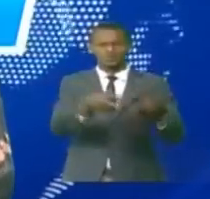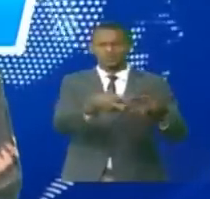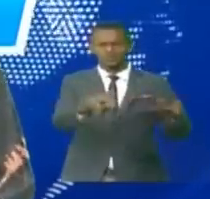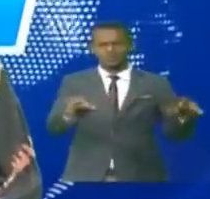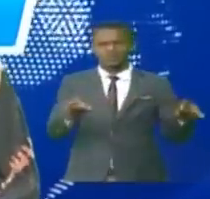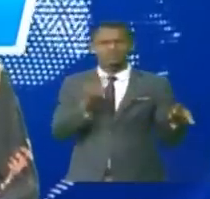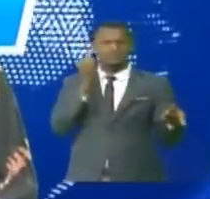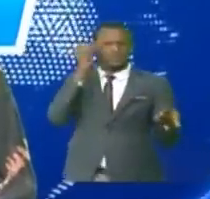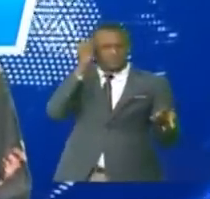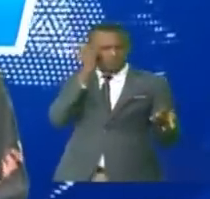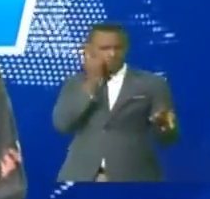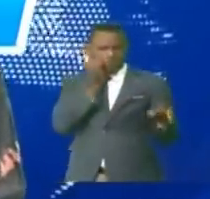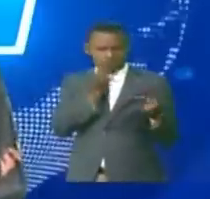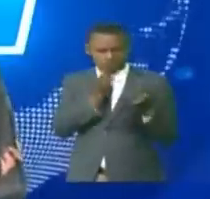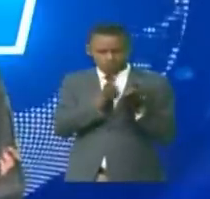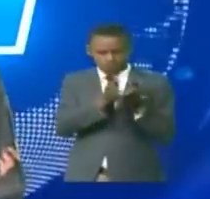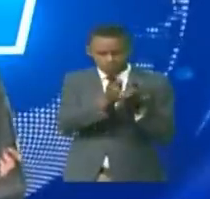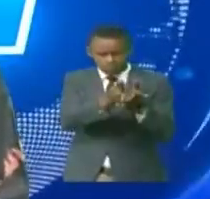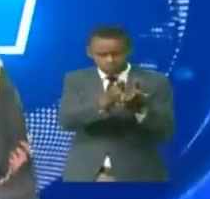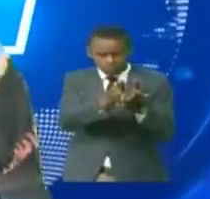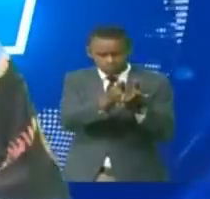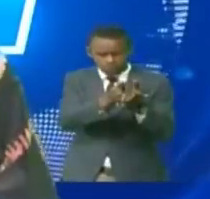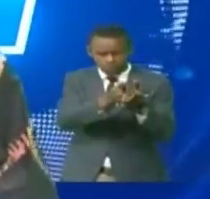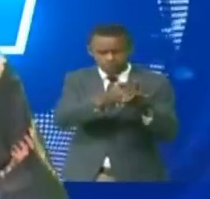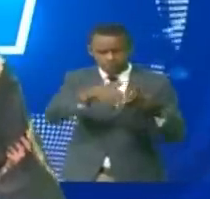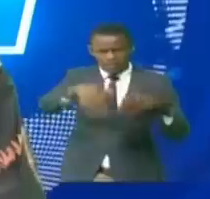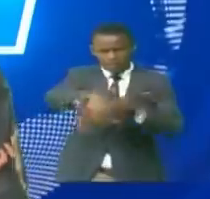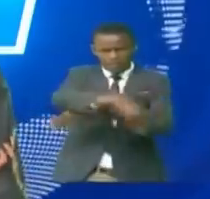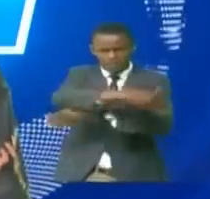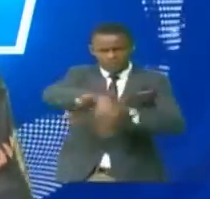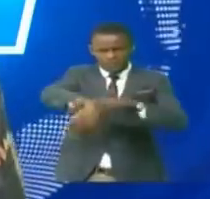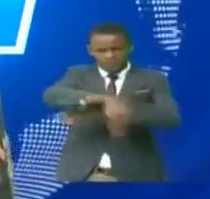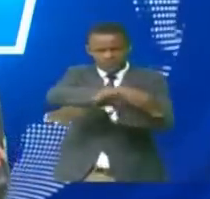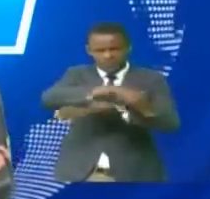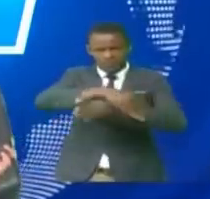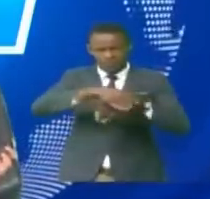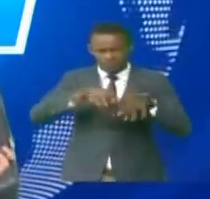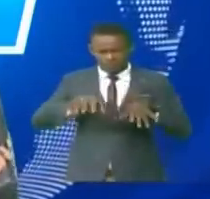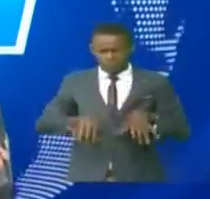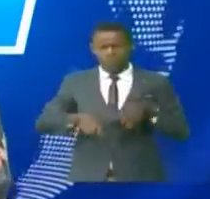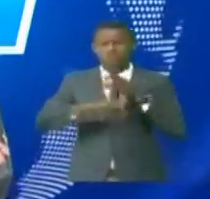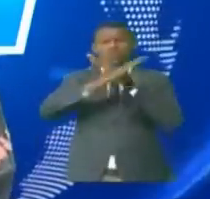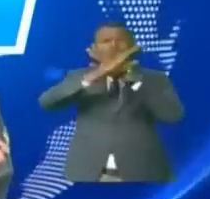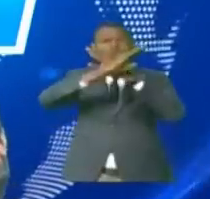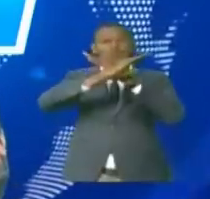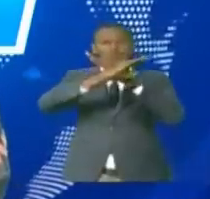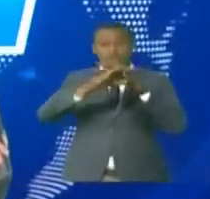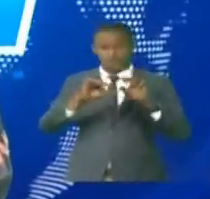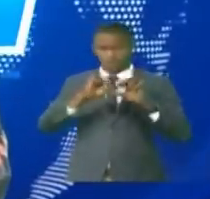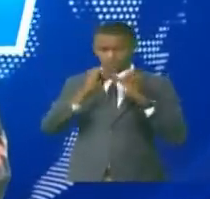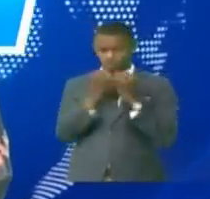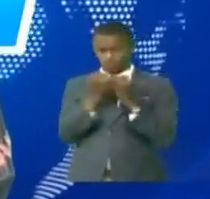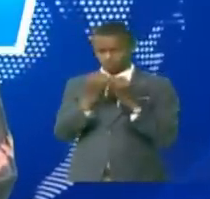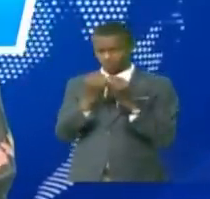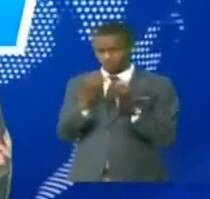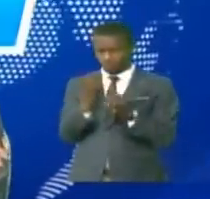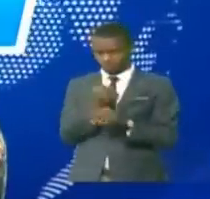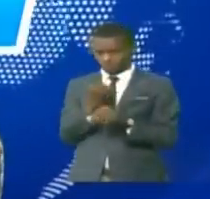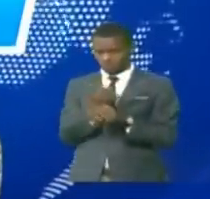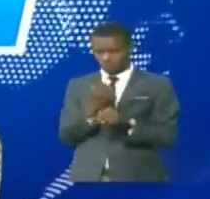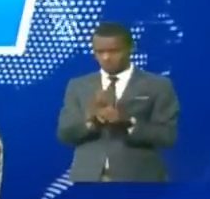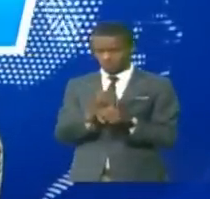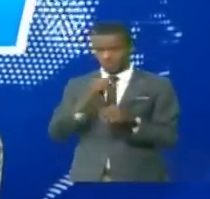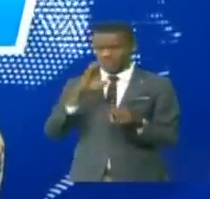de l'État situé à la frontière entre la RDC et la Zambie. Cette société exploitant le cuivre emploie